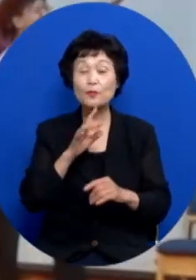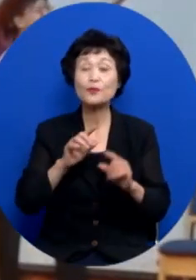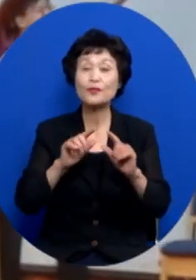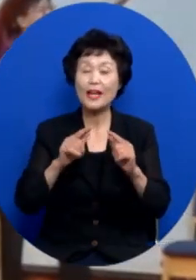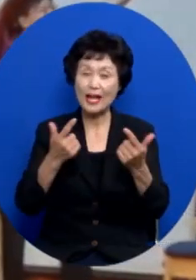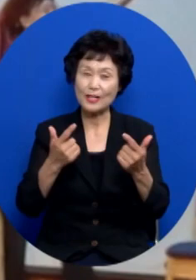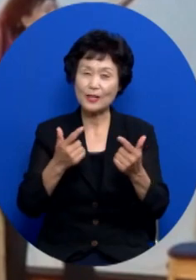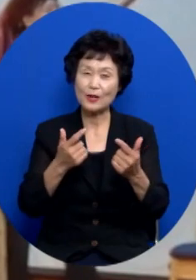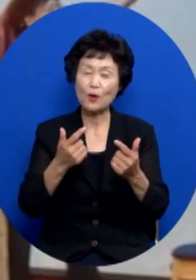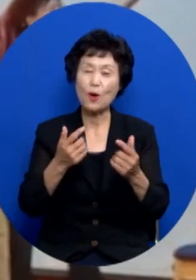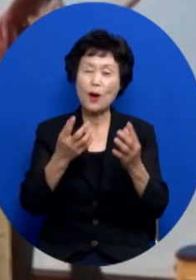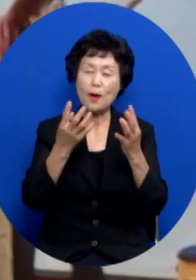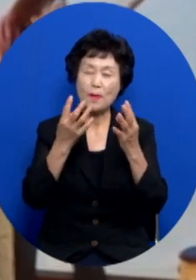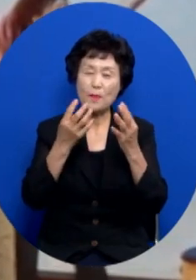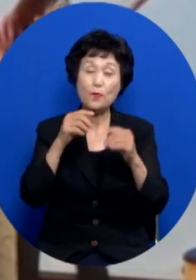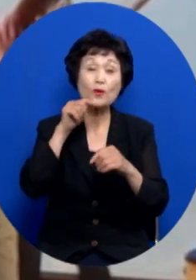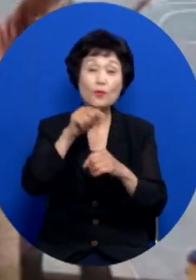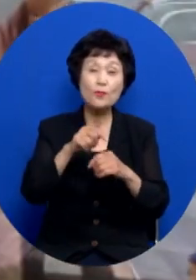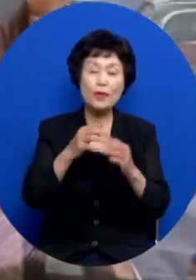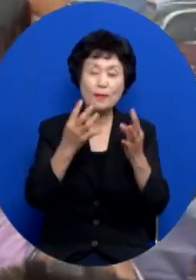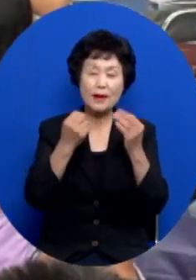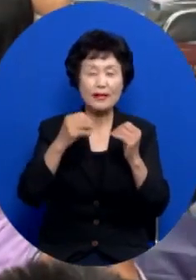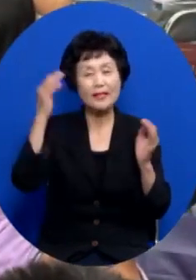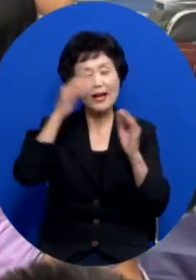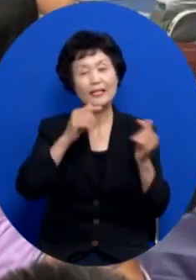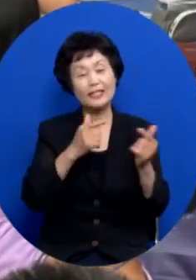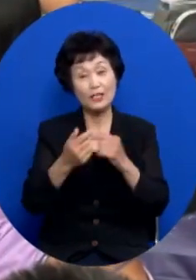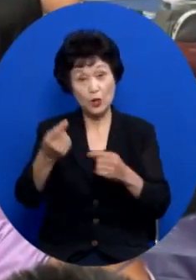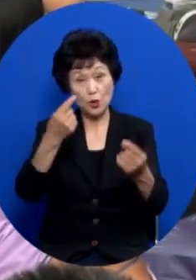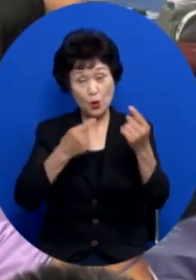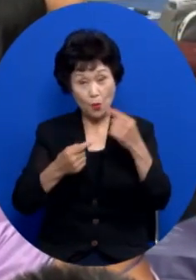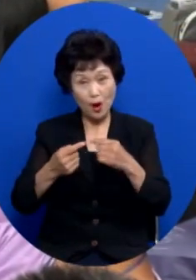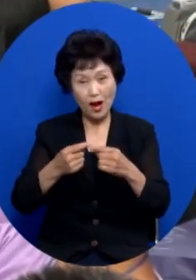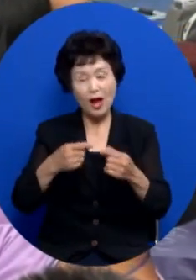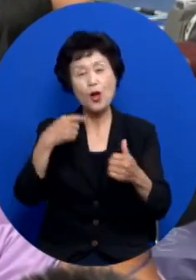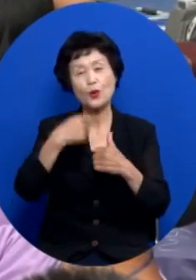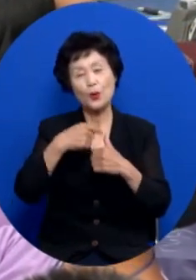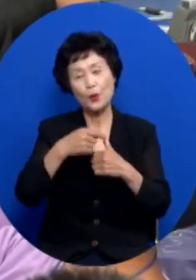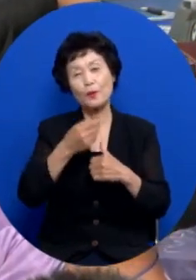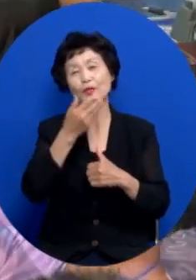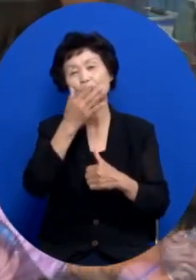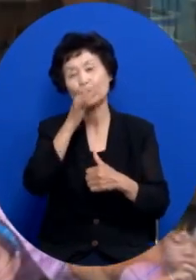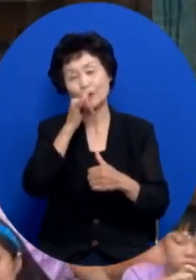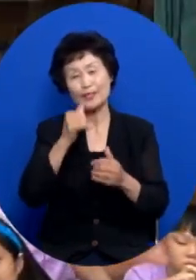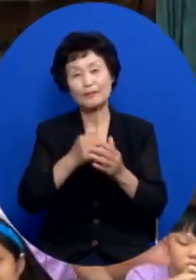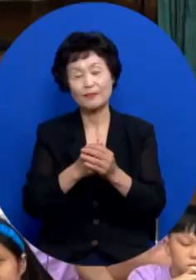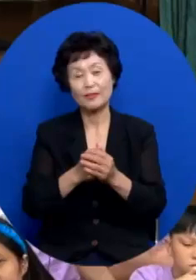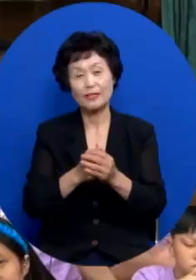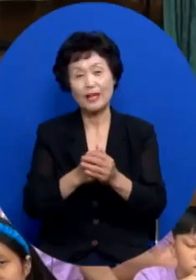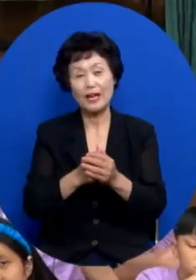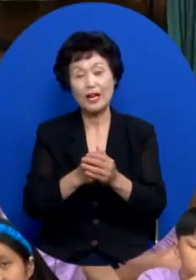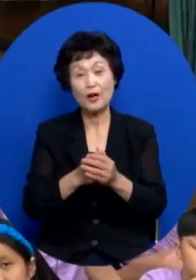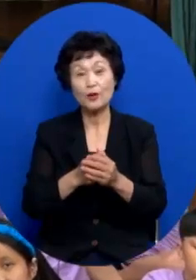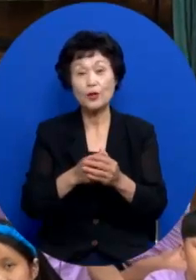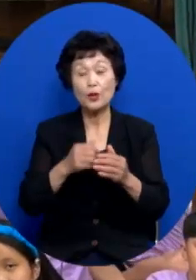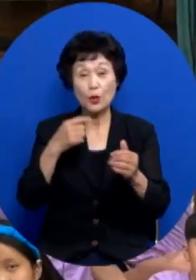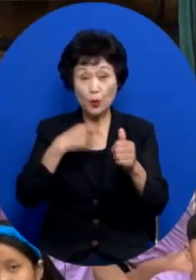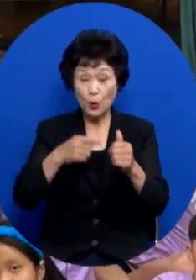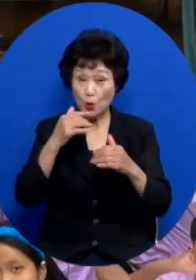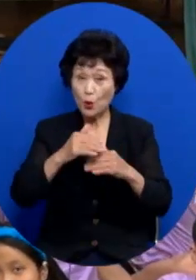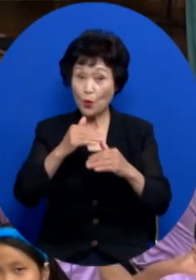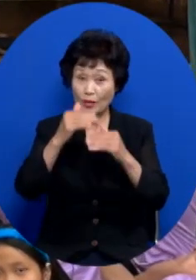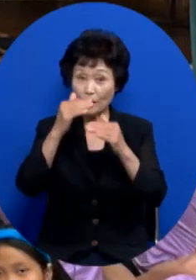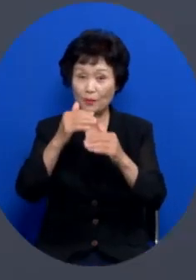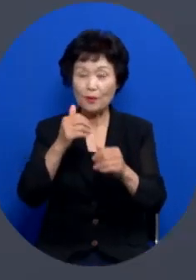외부의 많은 학생들이 와서 성품 교육을 받을 수 있도록 준비한 캠프입니다. 본교의 교육 과정을 보면 하자,